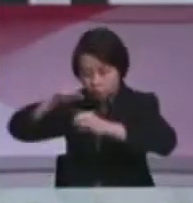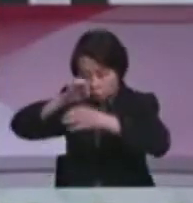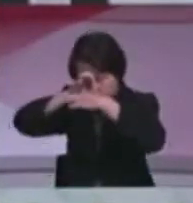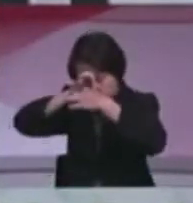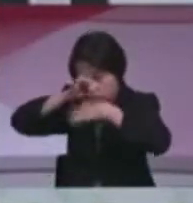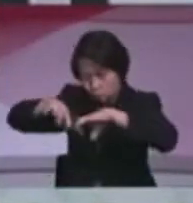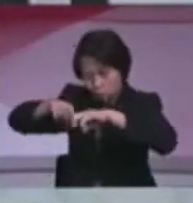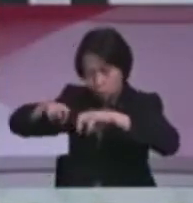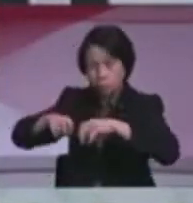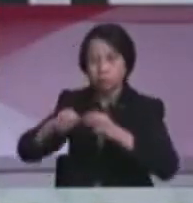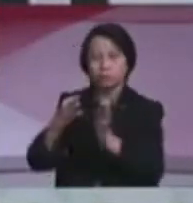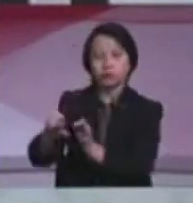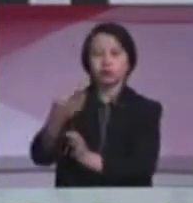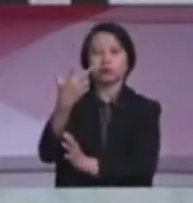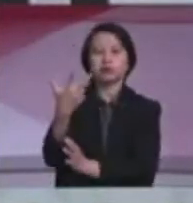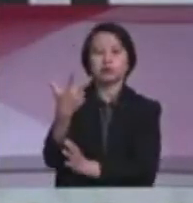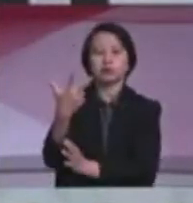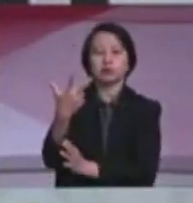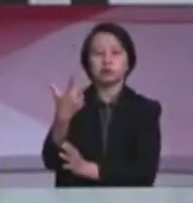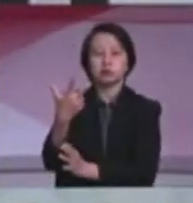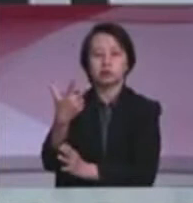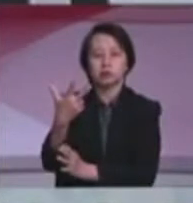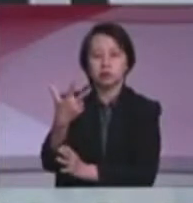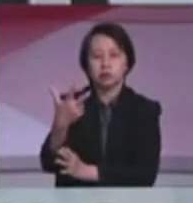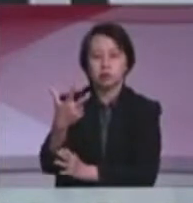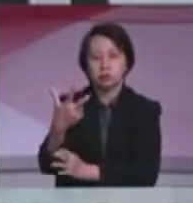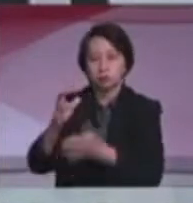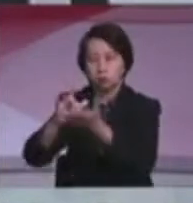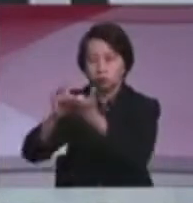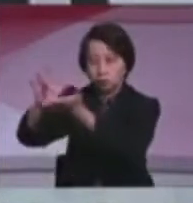kajian fasa 3 penyelidikan. Jadi